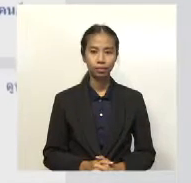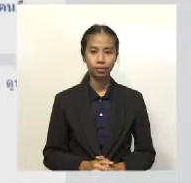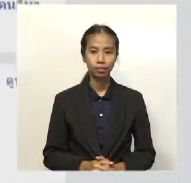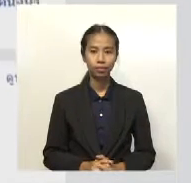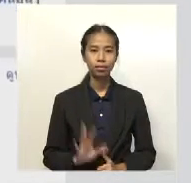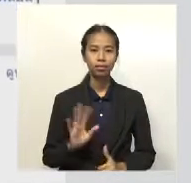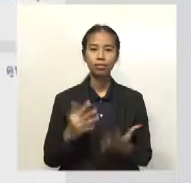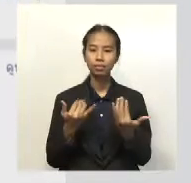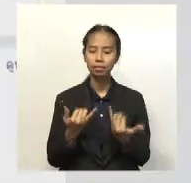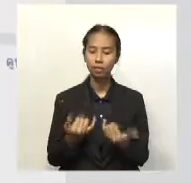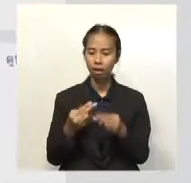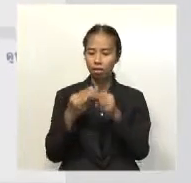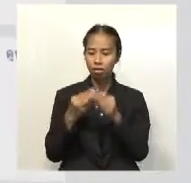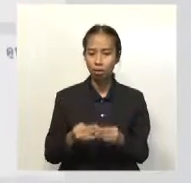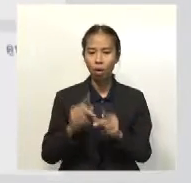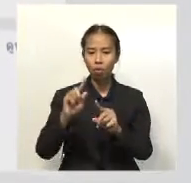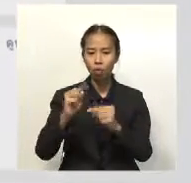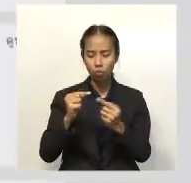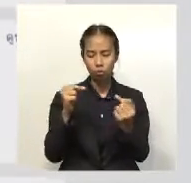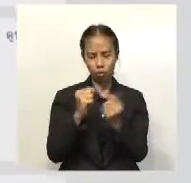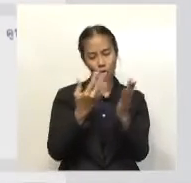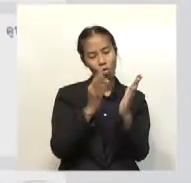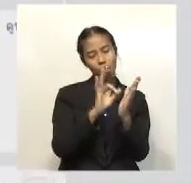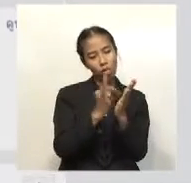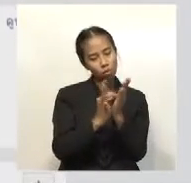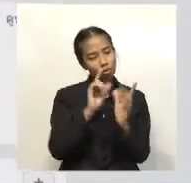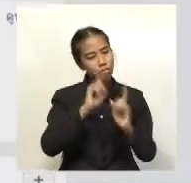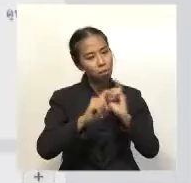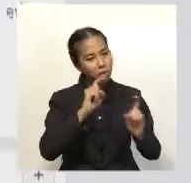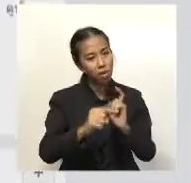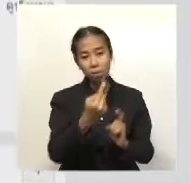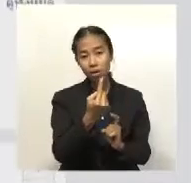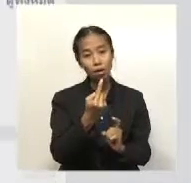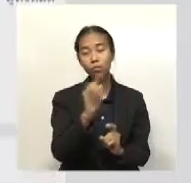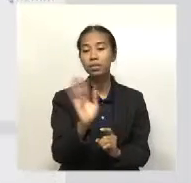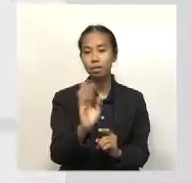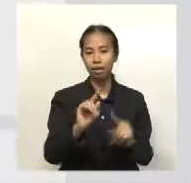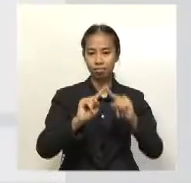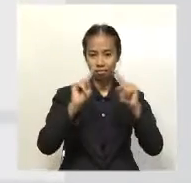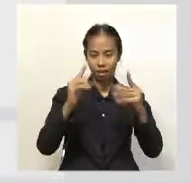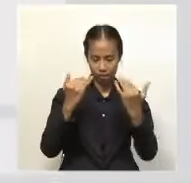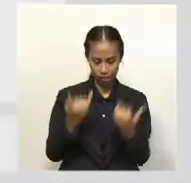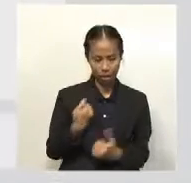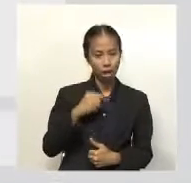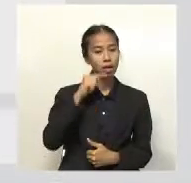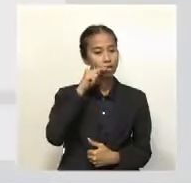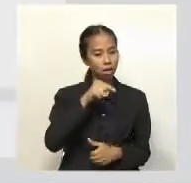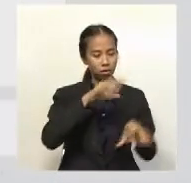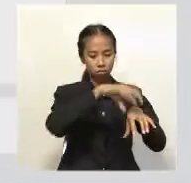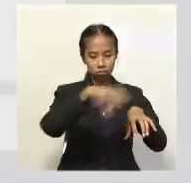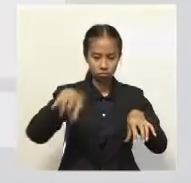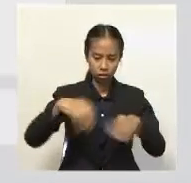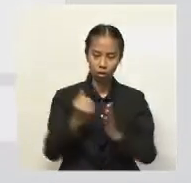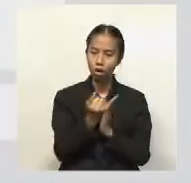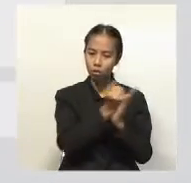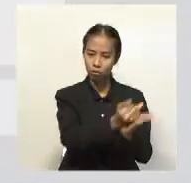แล้วก็ไม่ใช่เพียงแค่การตอบคำถามจากคอมเมนต์ต่างๆในสื่อโซเชียลเท่านั้นนะคะท่านนายกบอกว่าได้สั่งการให้มีการเข้าไปให้